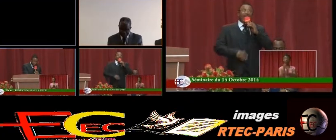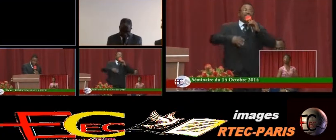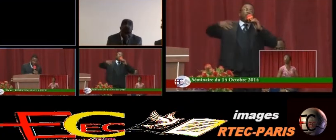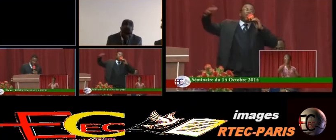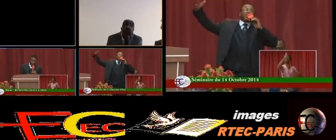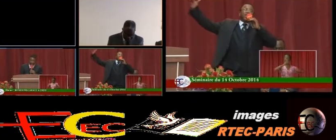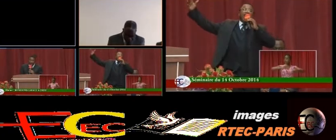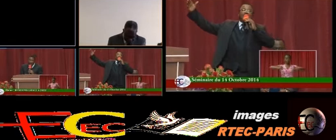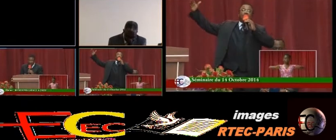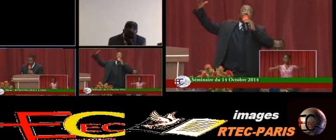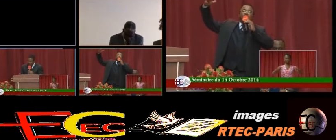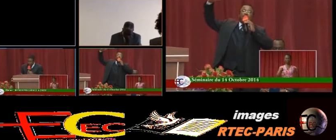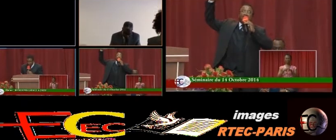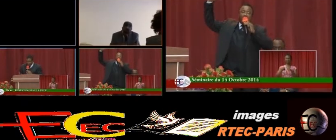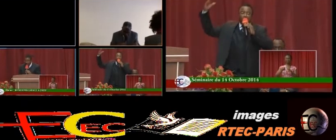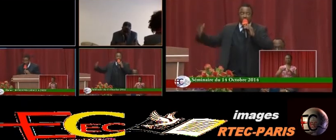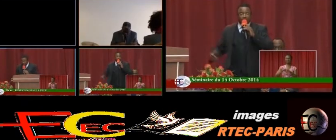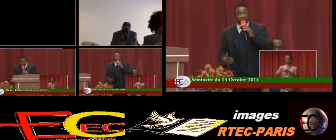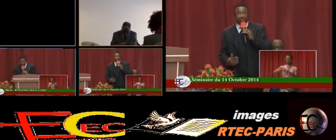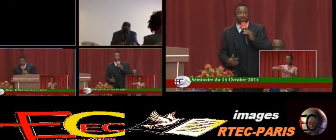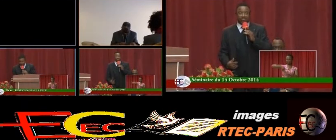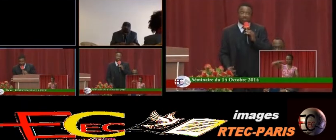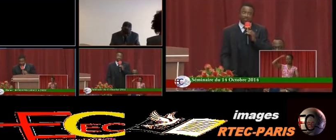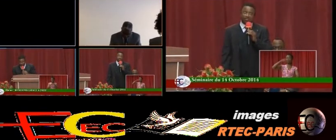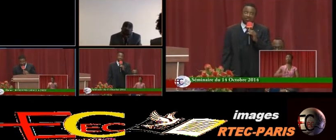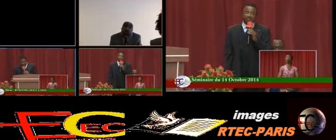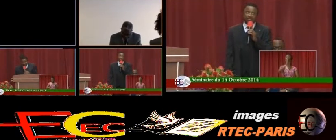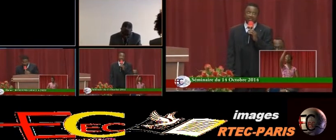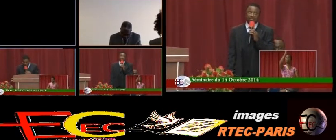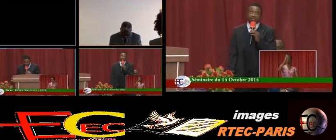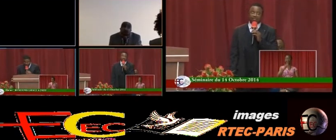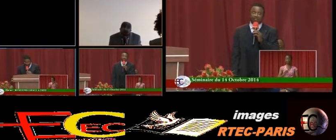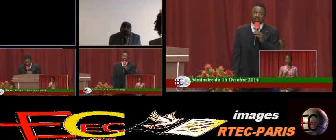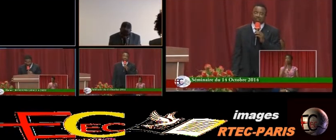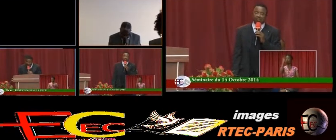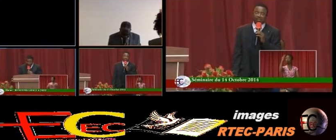Goliath, quelle que soit sa taille, 2 mètres et plus,